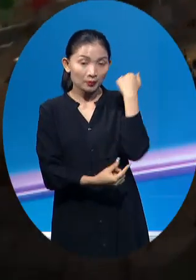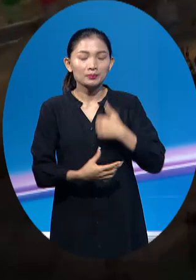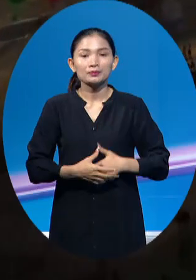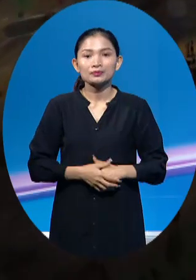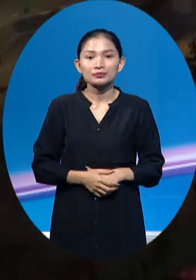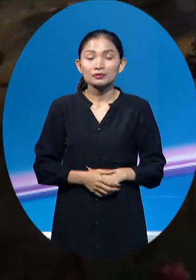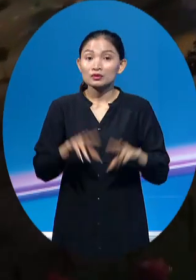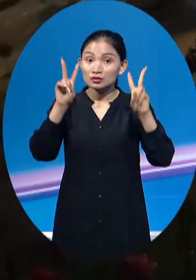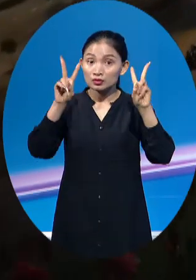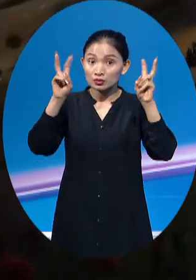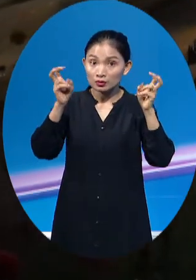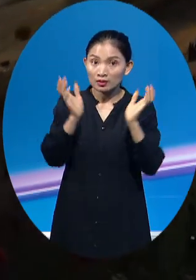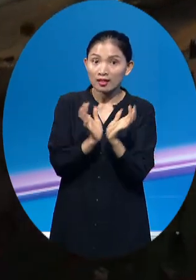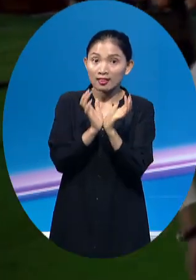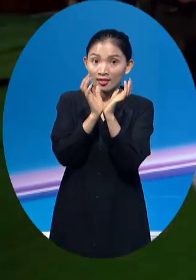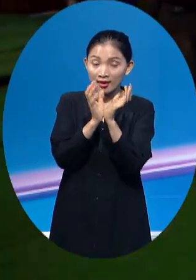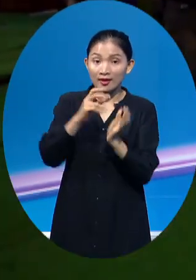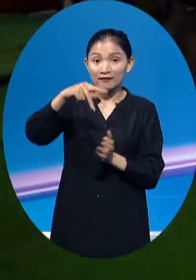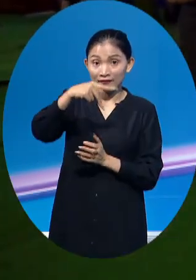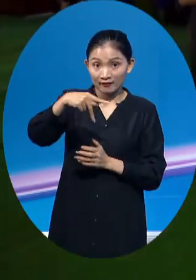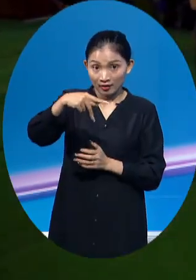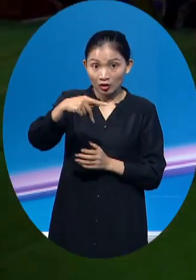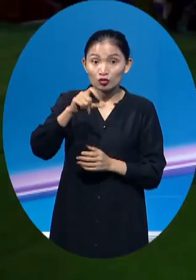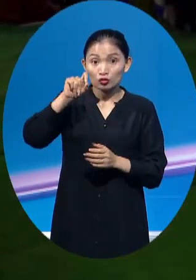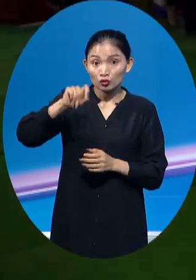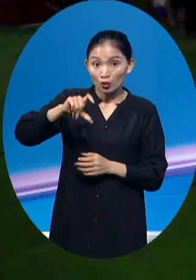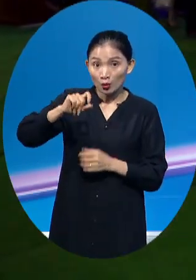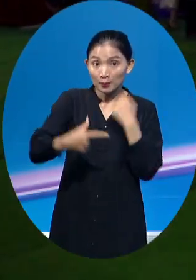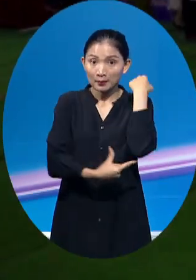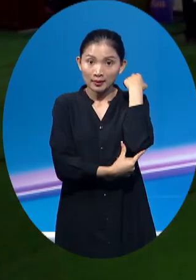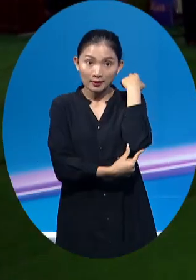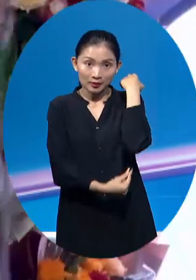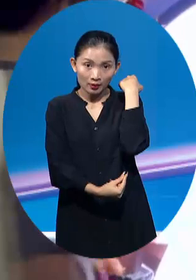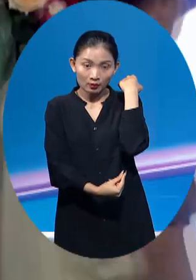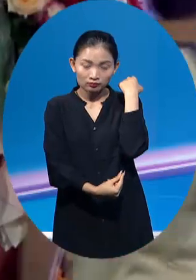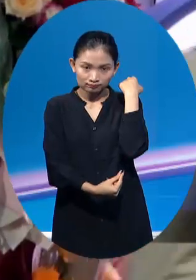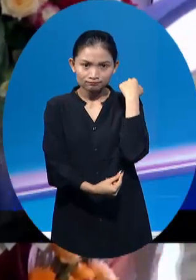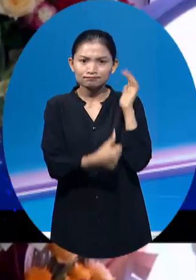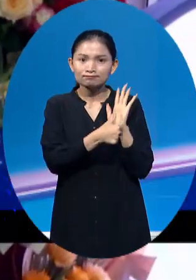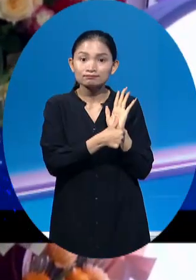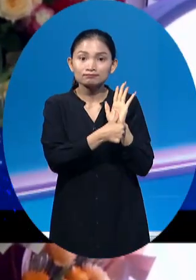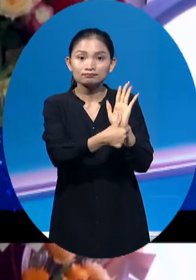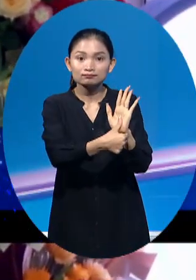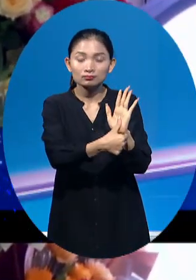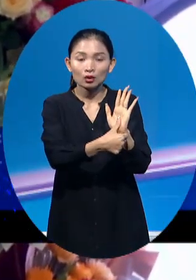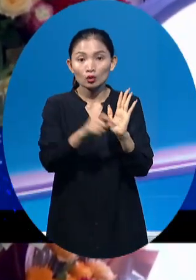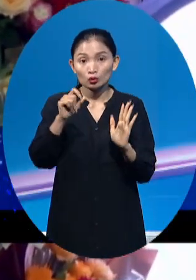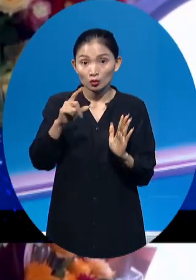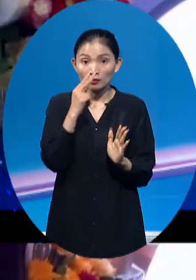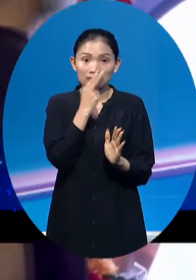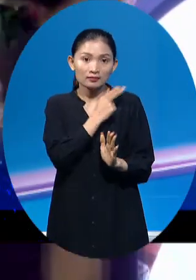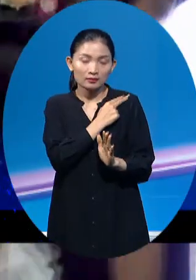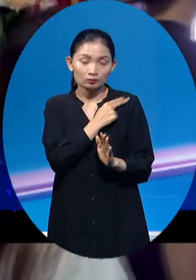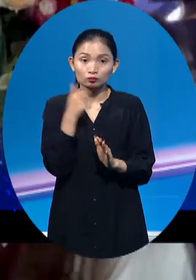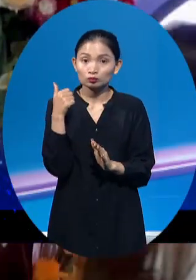Với chủ đề Festival Tôm Cà Mau Tự Hào Thương Hiệu Việt là thông điệp khẳng định thương hiệu tôm Cà Mau, tôm Việt, đồng thời thể hiện niềm tự hào và khát vọng